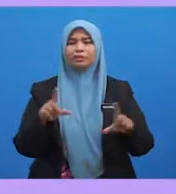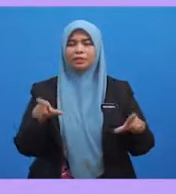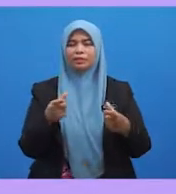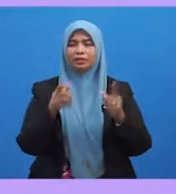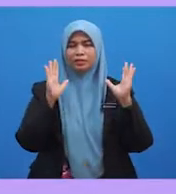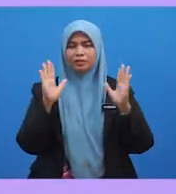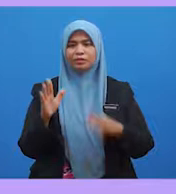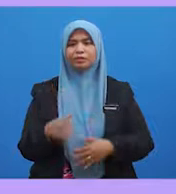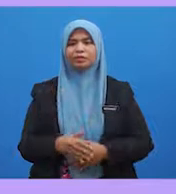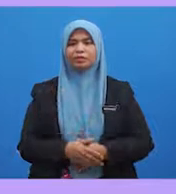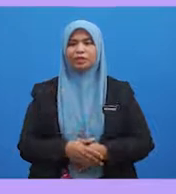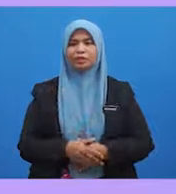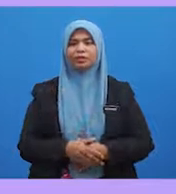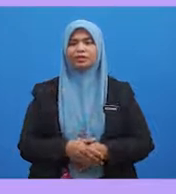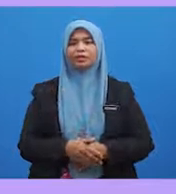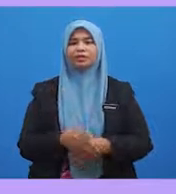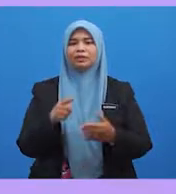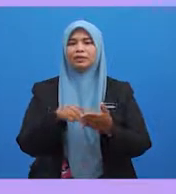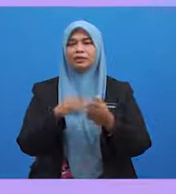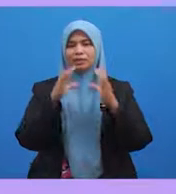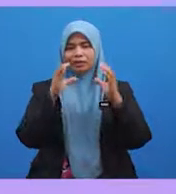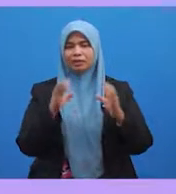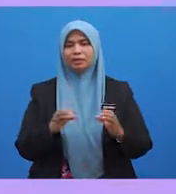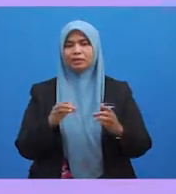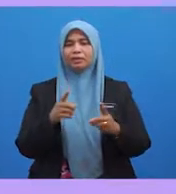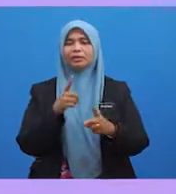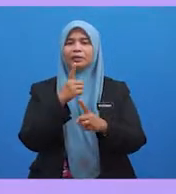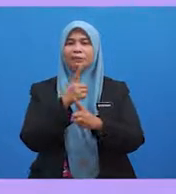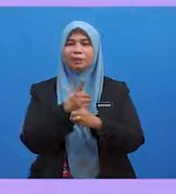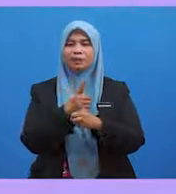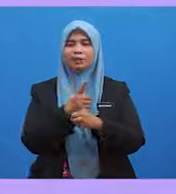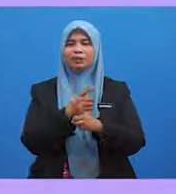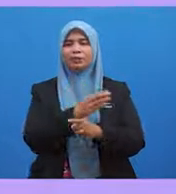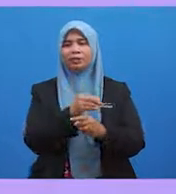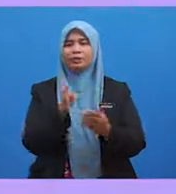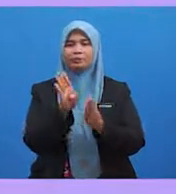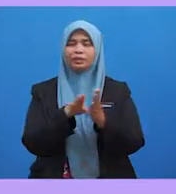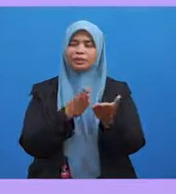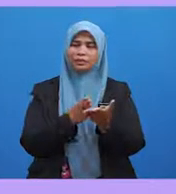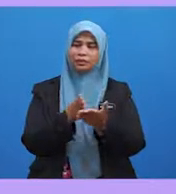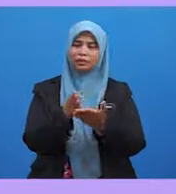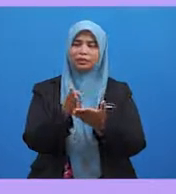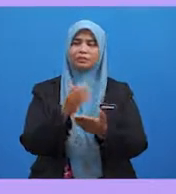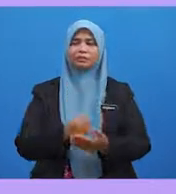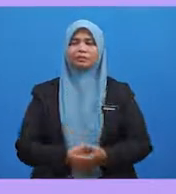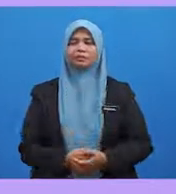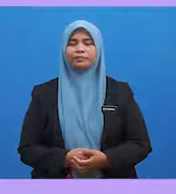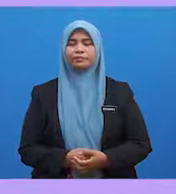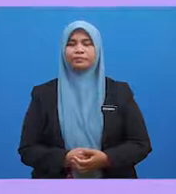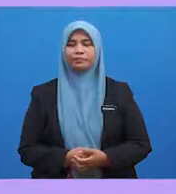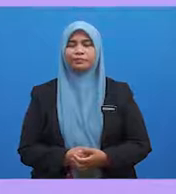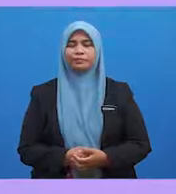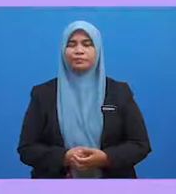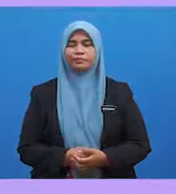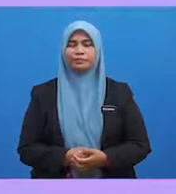melaksanakan solat sunat tahiyatul masjid dan solat sunat hajat secara betul dan